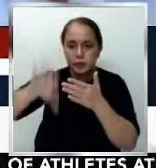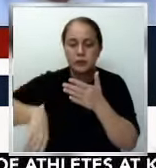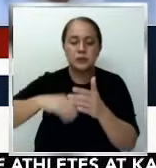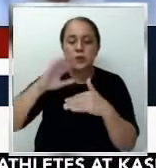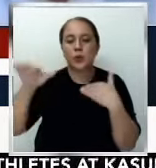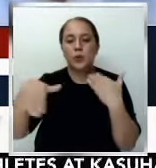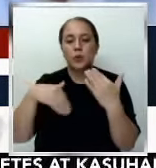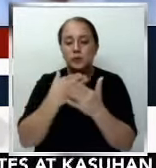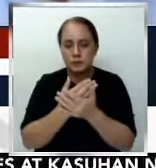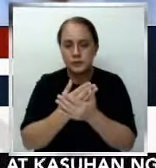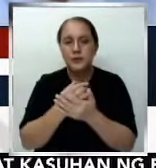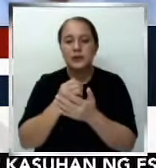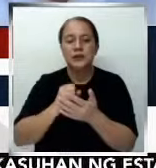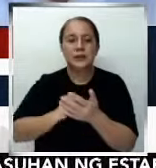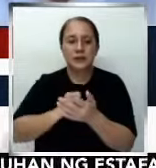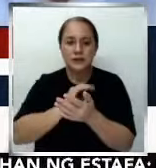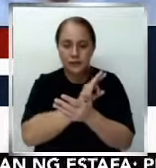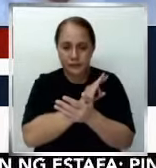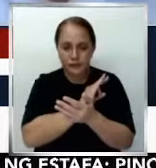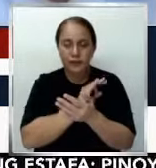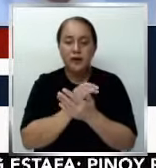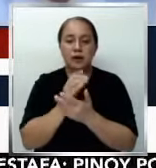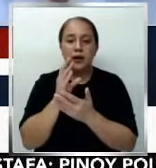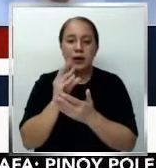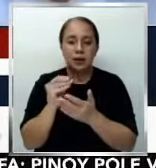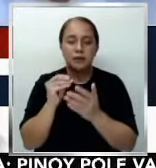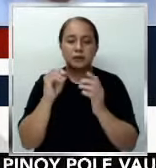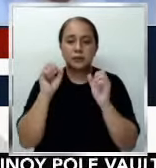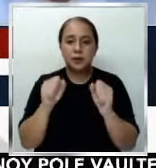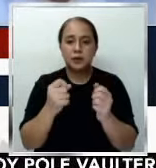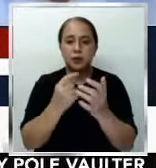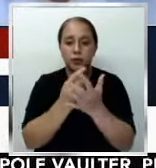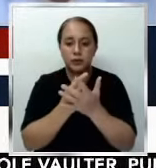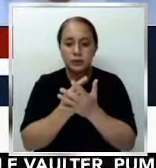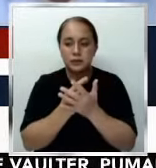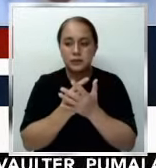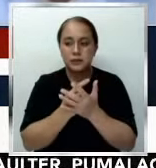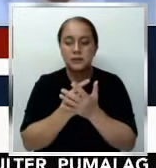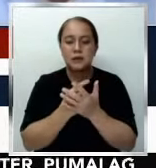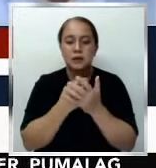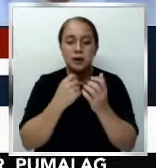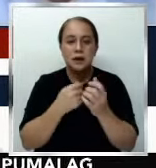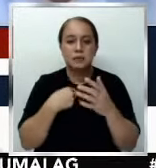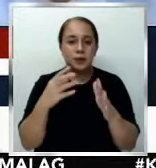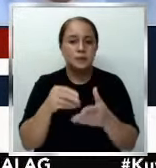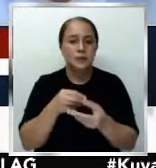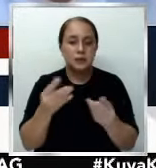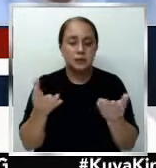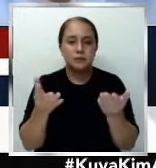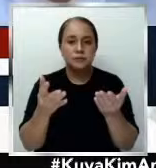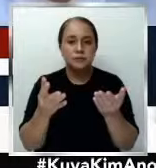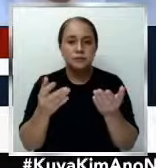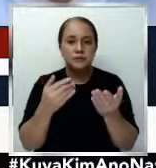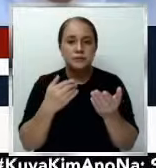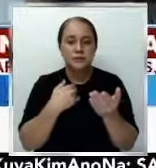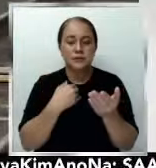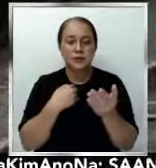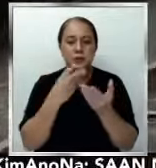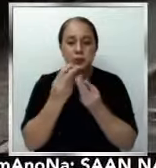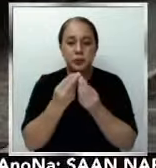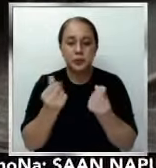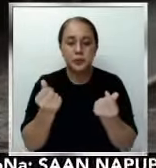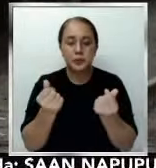mga rail personnel at nang ma-quarantine po natin at mabigyan po ng naayong lunas yun pong mga